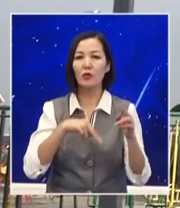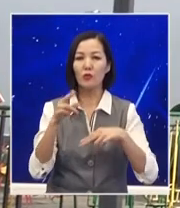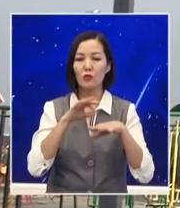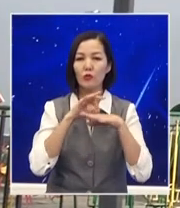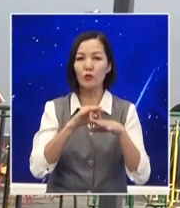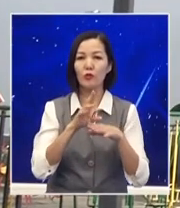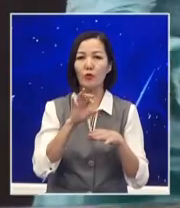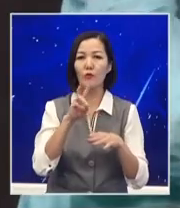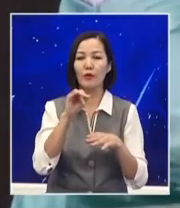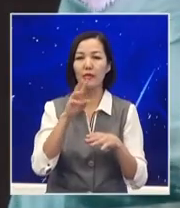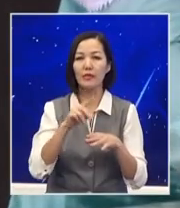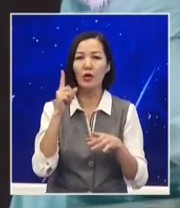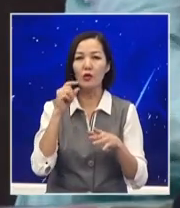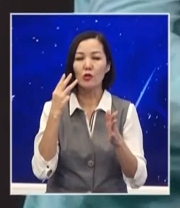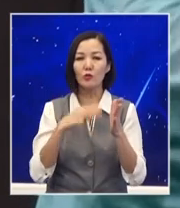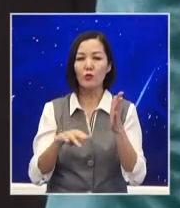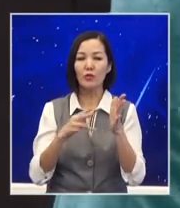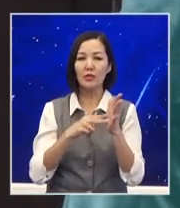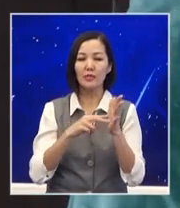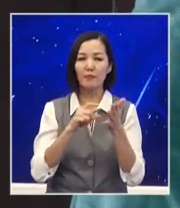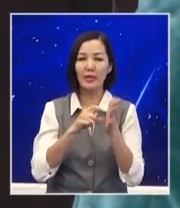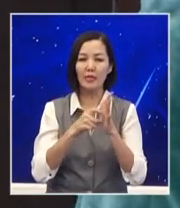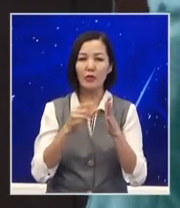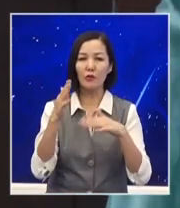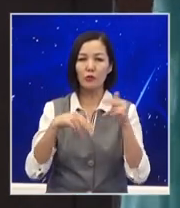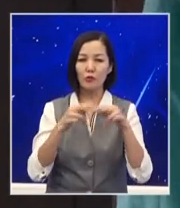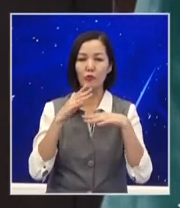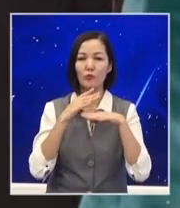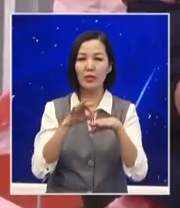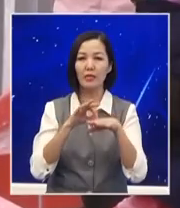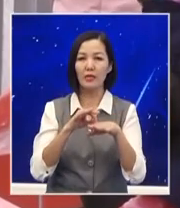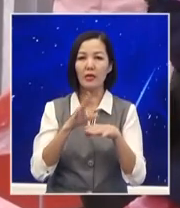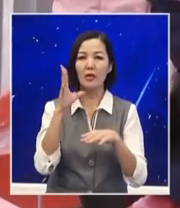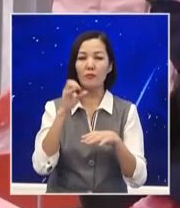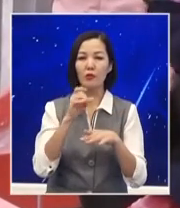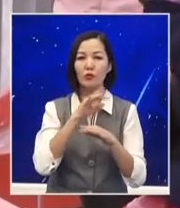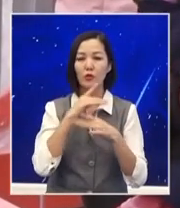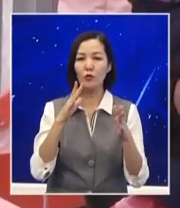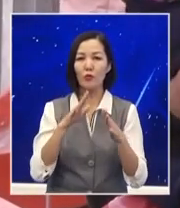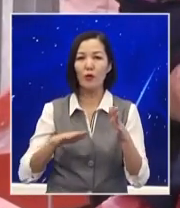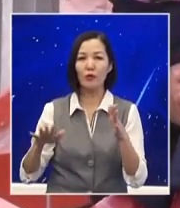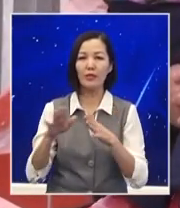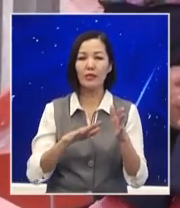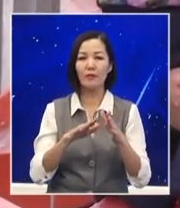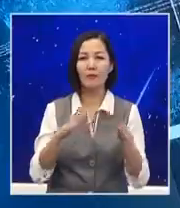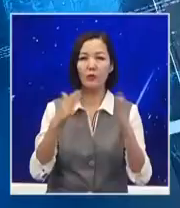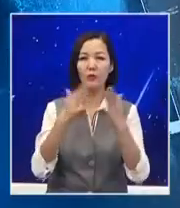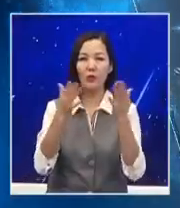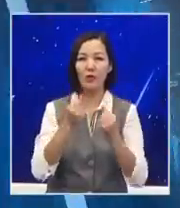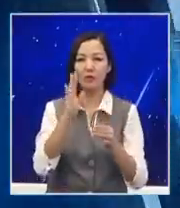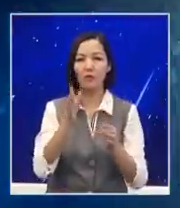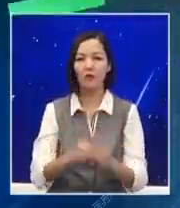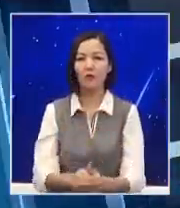Өмірзақ шағын ауданында 130 пәтерлі тұрғын үй құрылысы жүріп жатыр. Аяқталысымен 500-ден аса аудан азаматы баспаналы болады.